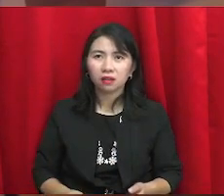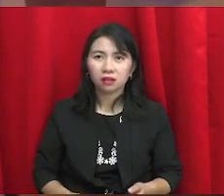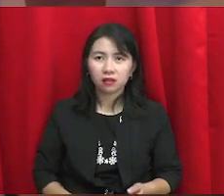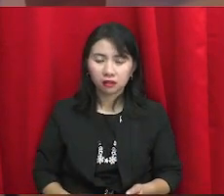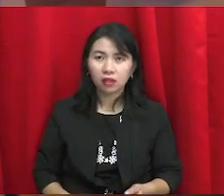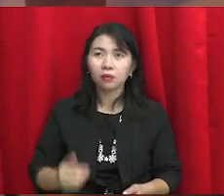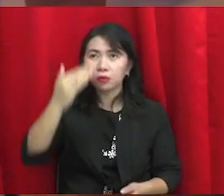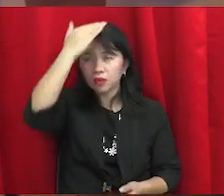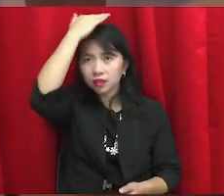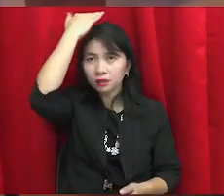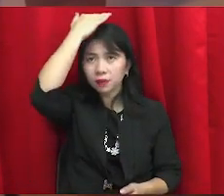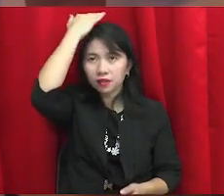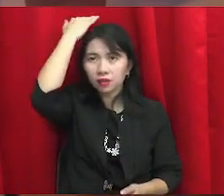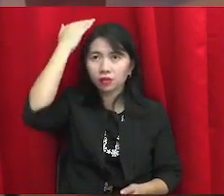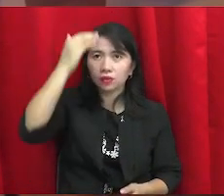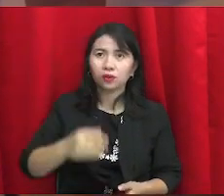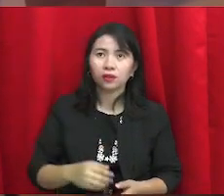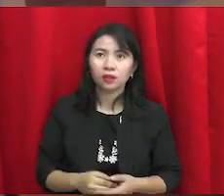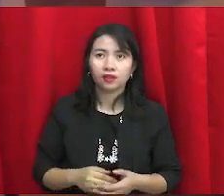Kasi yan